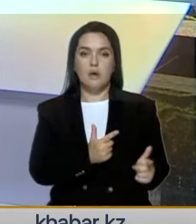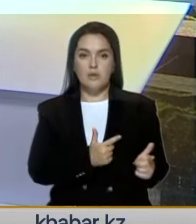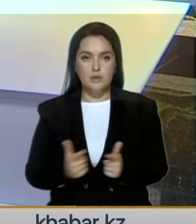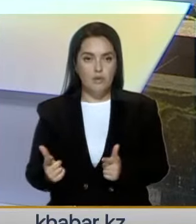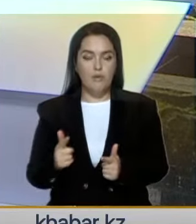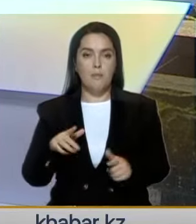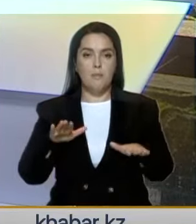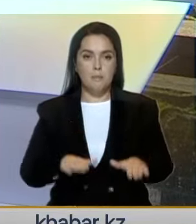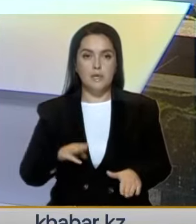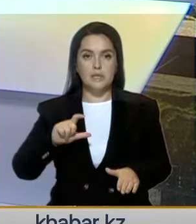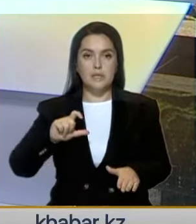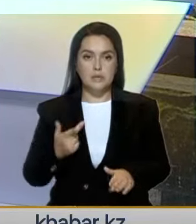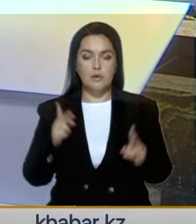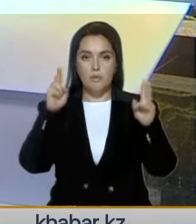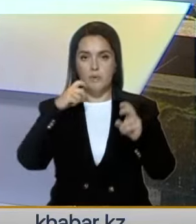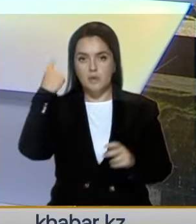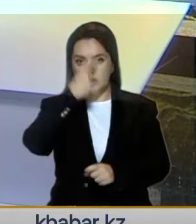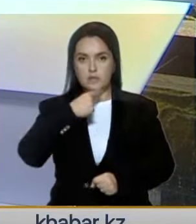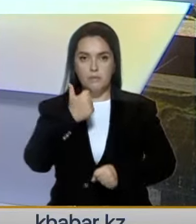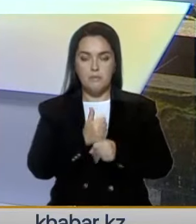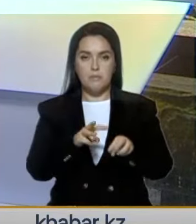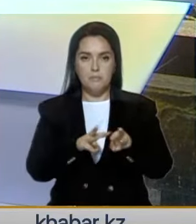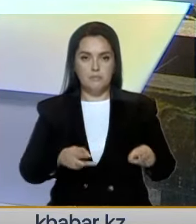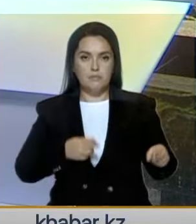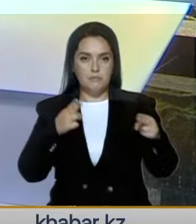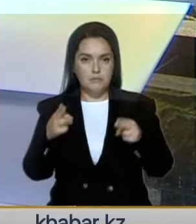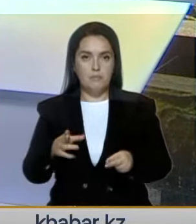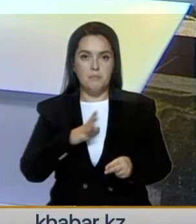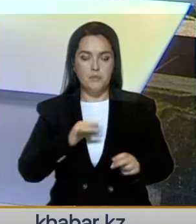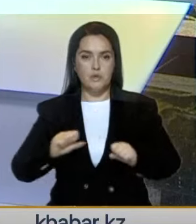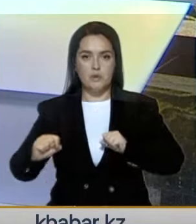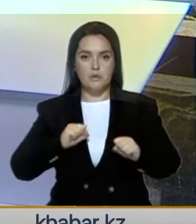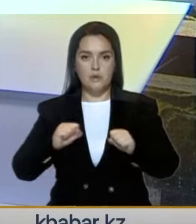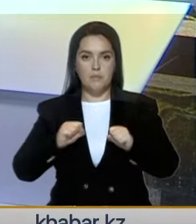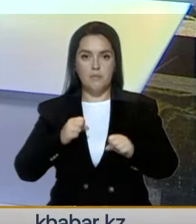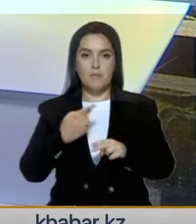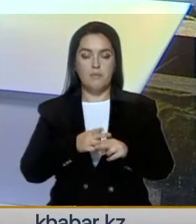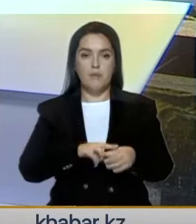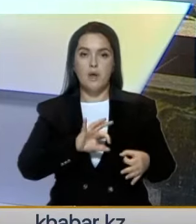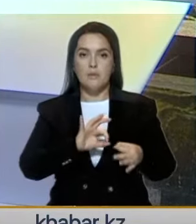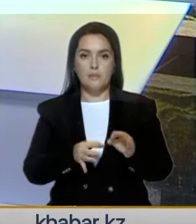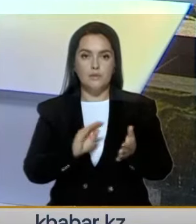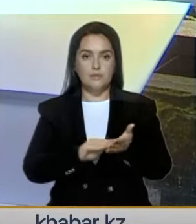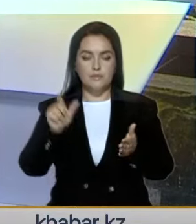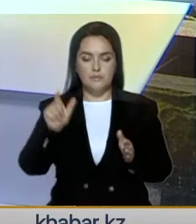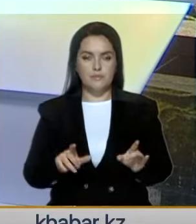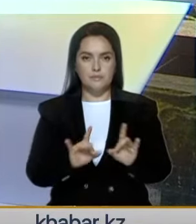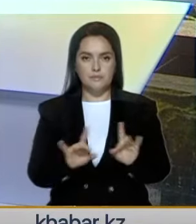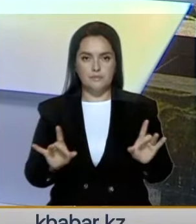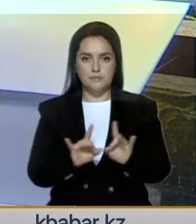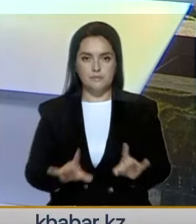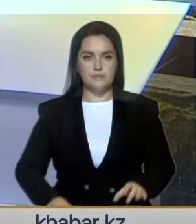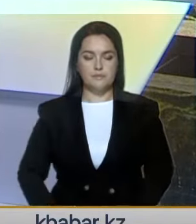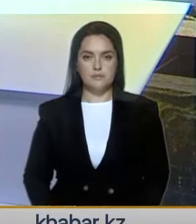врасплох, готовность местной ТЭЦ сегодня проверил лично премьер-министр. Олжас Бектенов находится в регионе с рабочей поездкой. Подробности знает